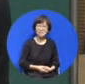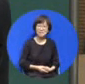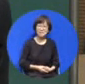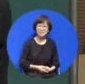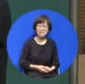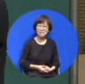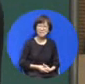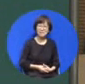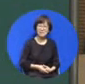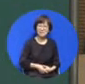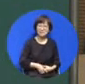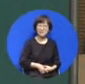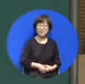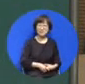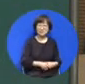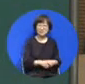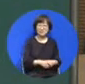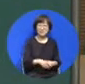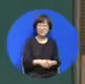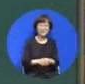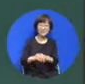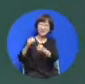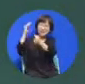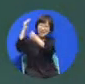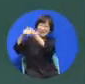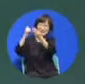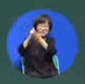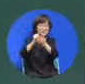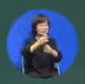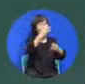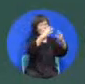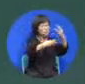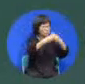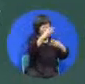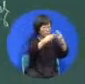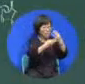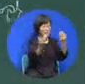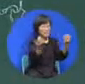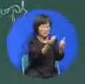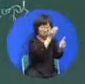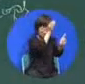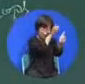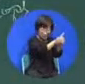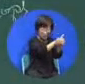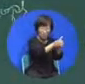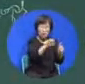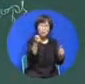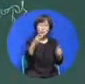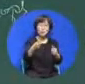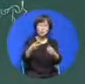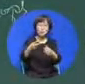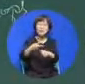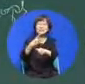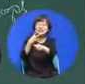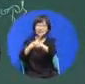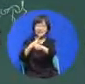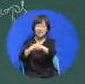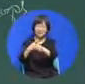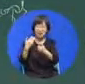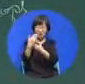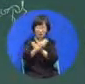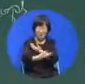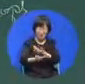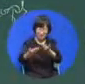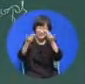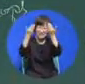이게 렘넌트의 사명입니다. This is the commission of the remnant. 여러분 교사들의 헌신입니다. And this is the devotion of all of